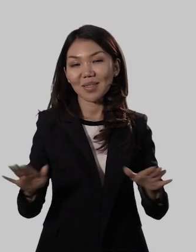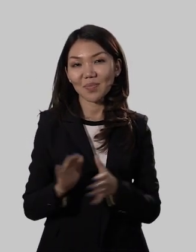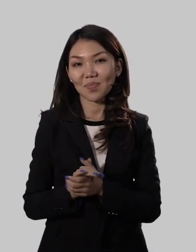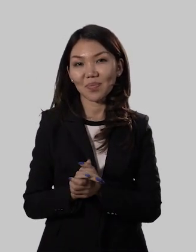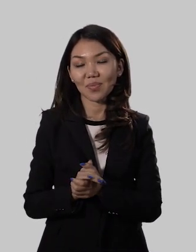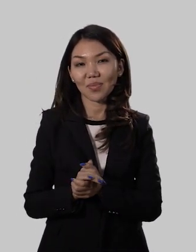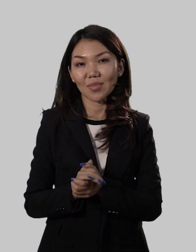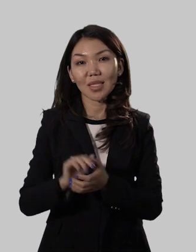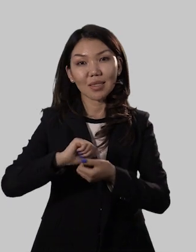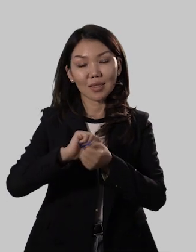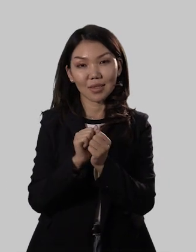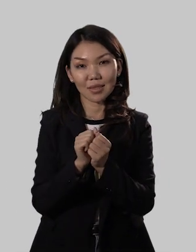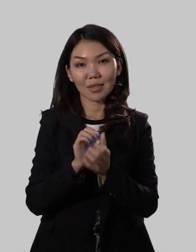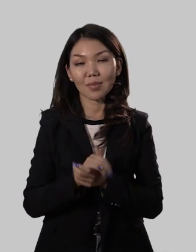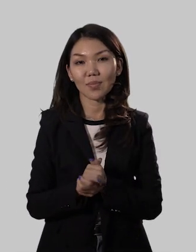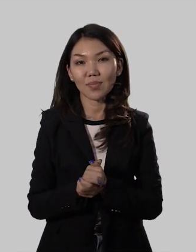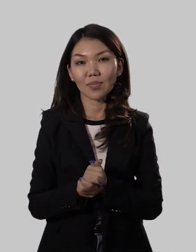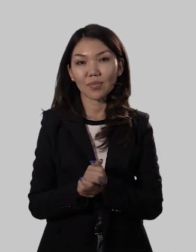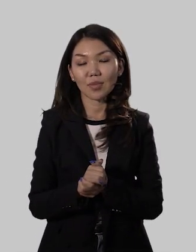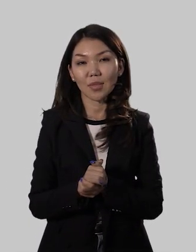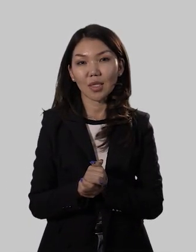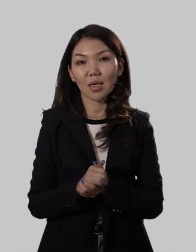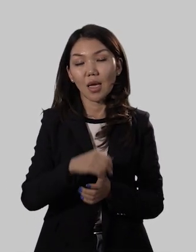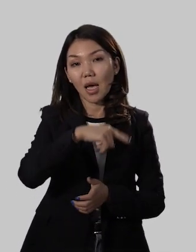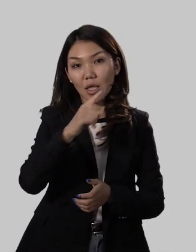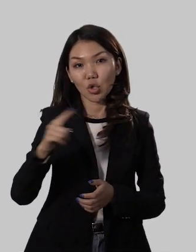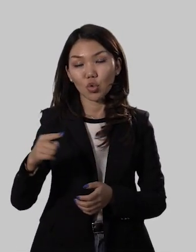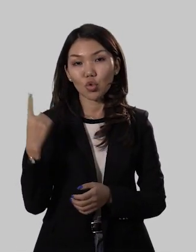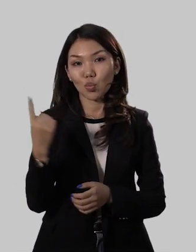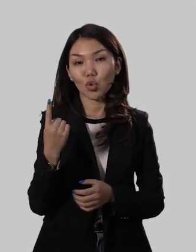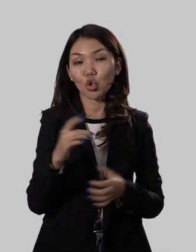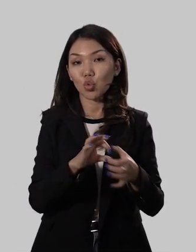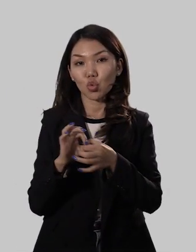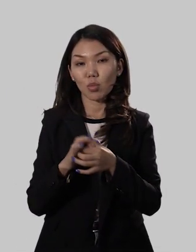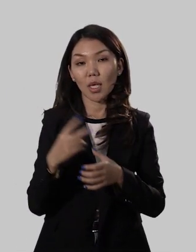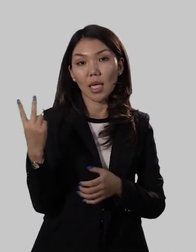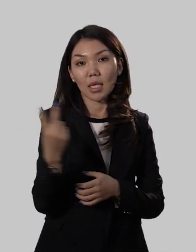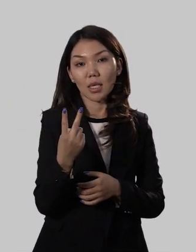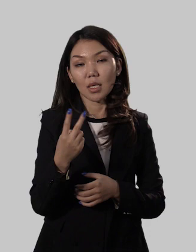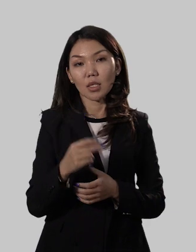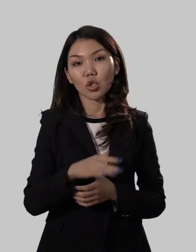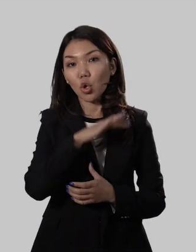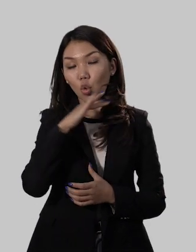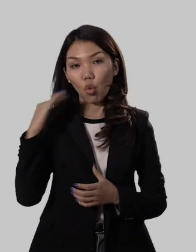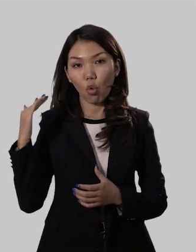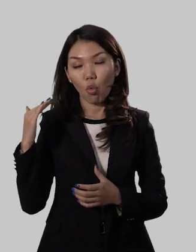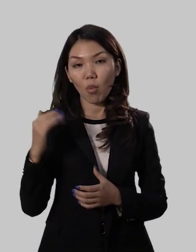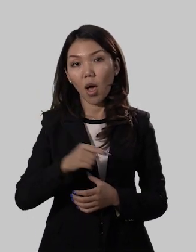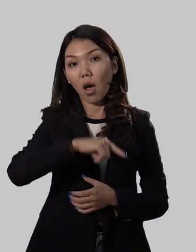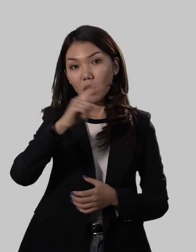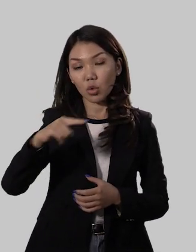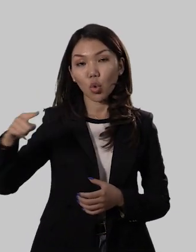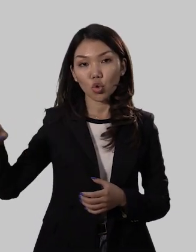Балдар, эске түшүрөлү. Бир өңчөй аныктоочу бир сүйлөмдөгү эки жандан